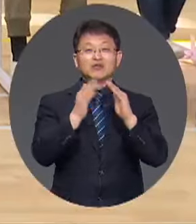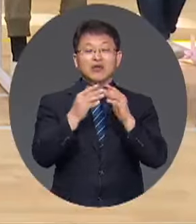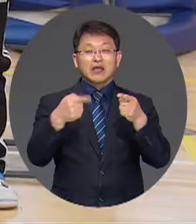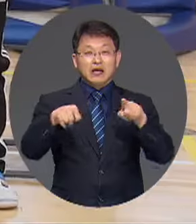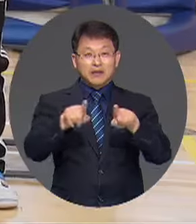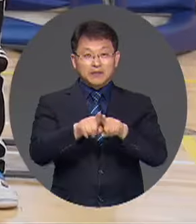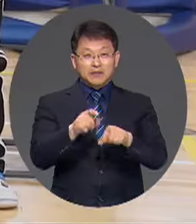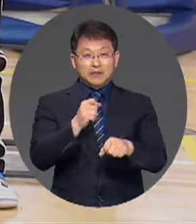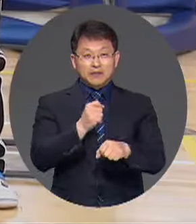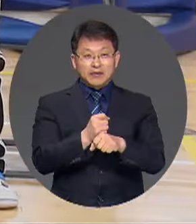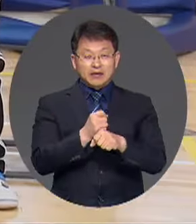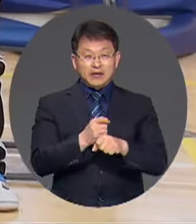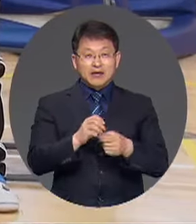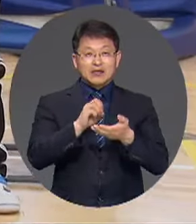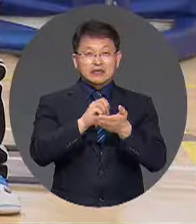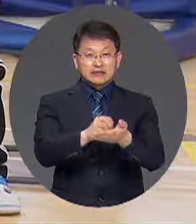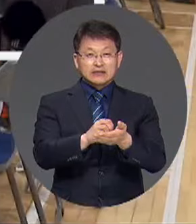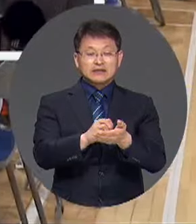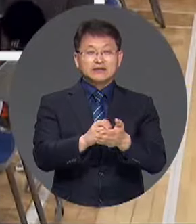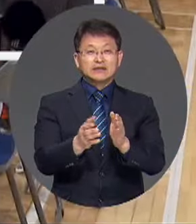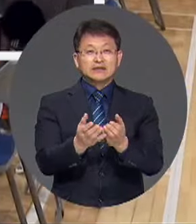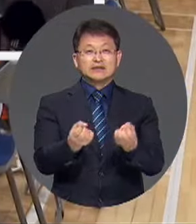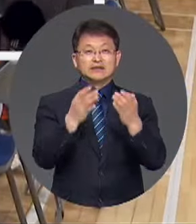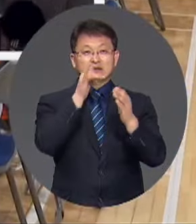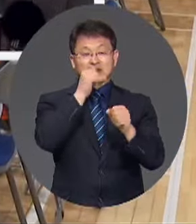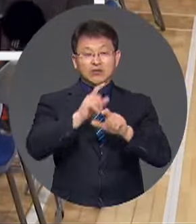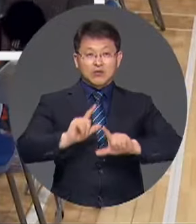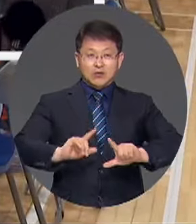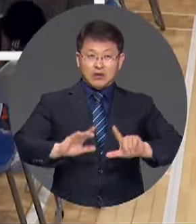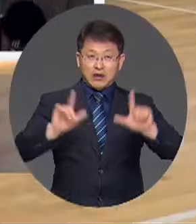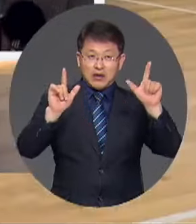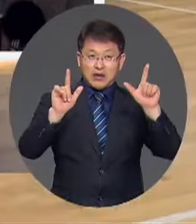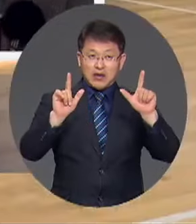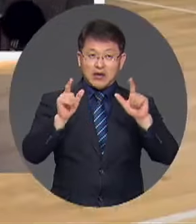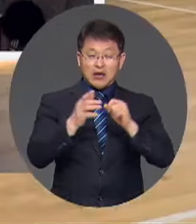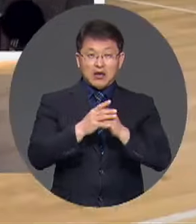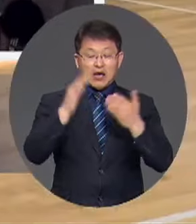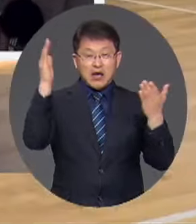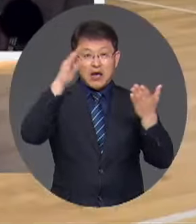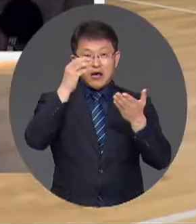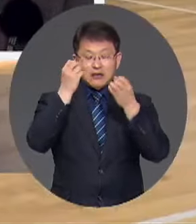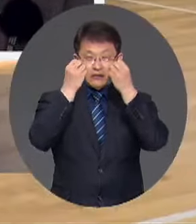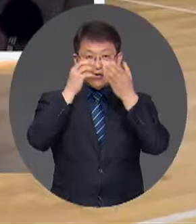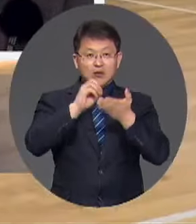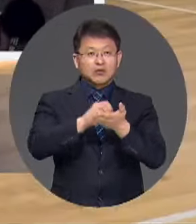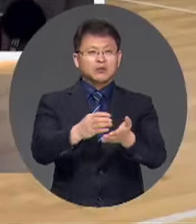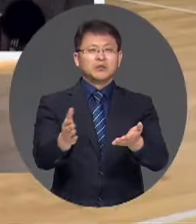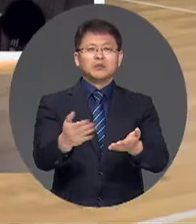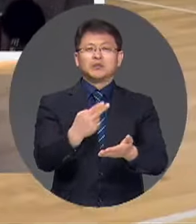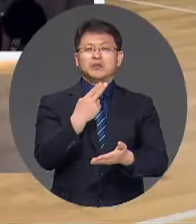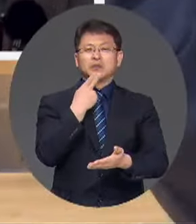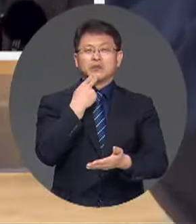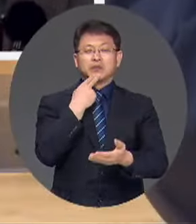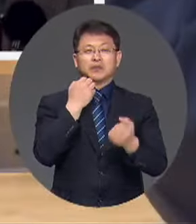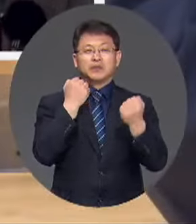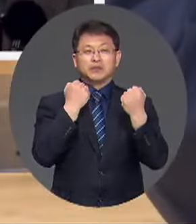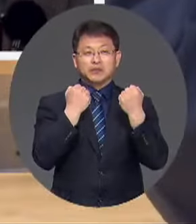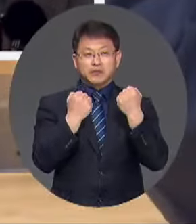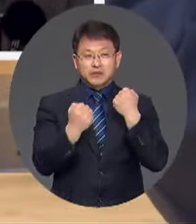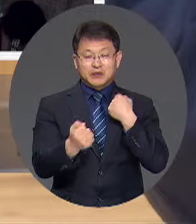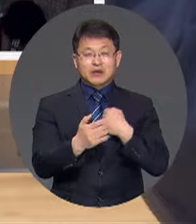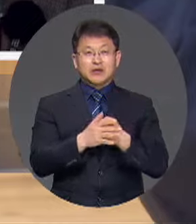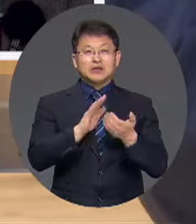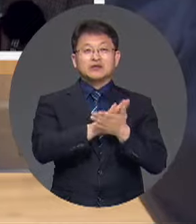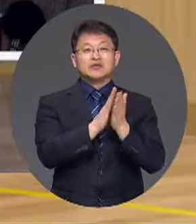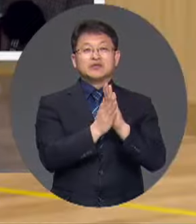어우러져 시합식을 함께 치른 겁니다. 이제 올해는 그 입학생이 없는데도 불구하고